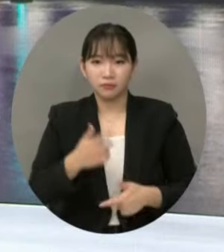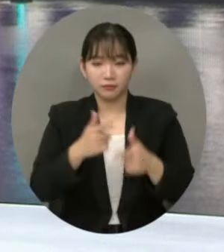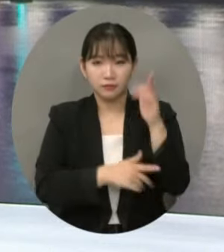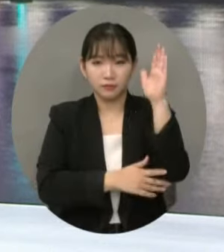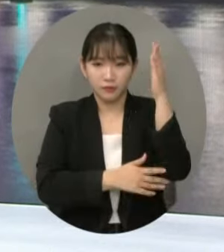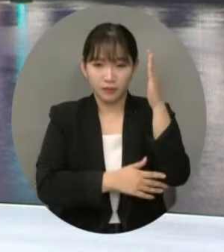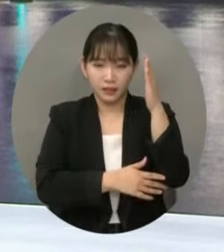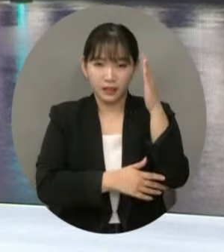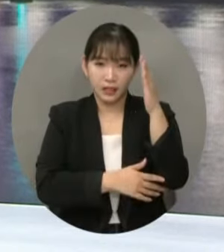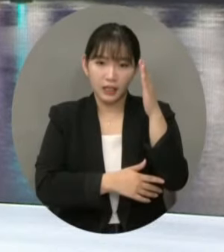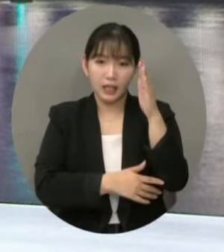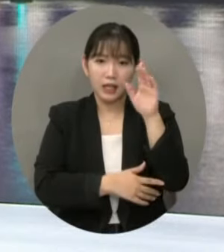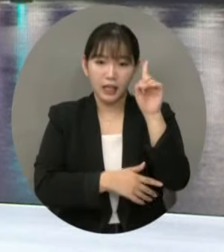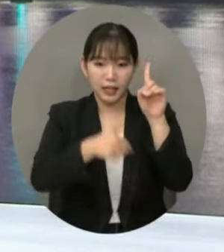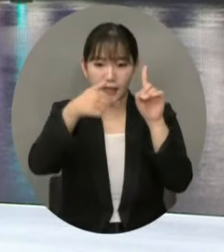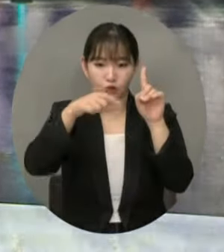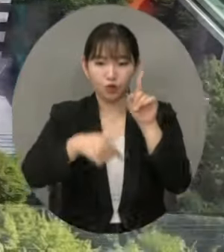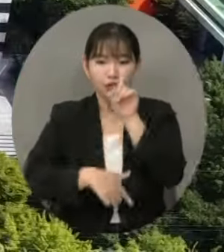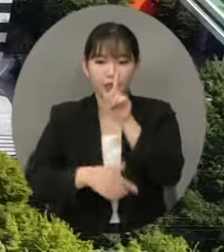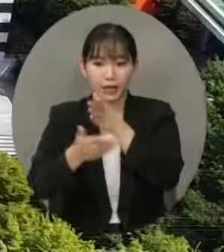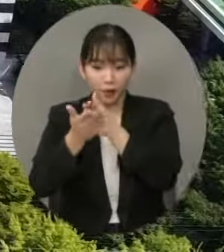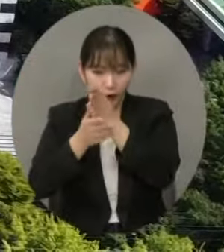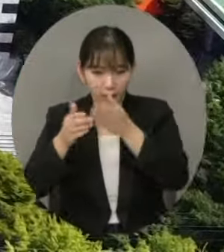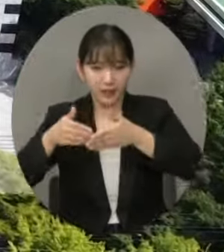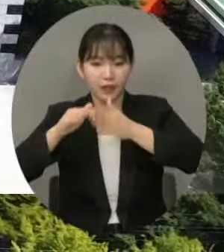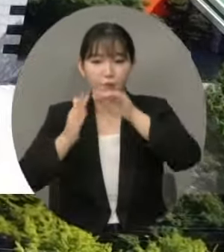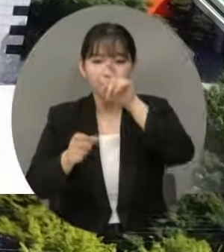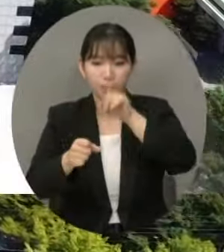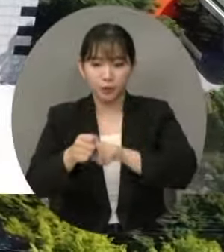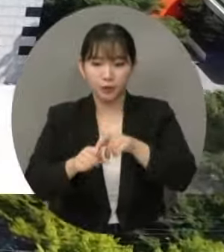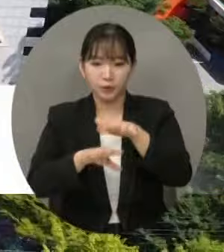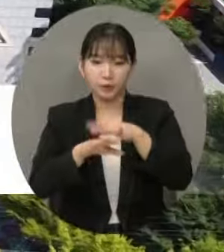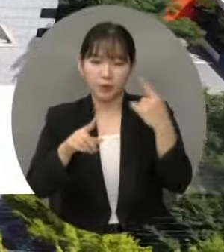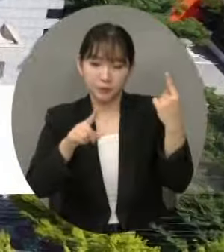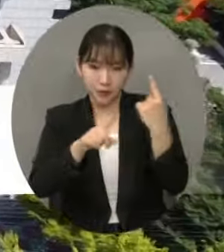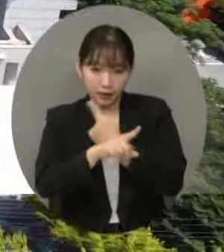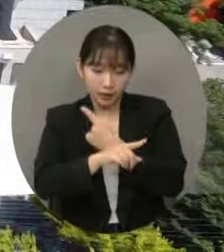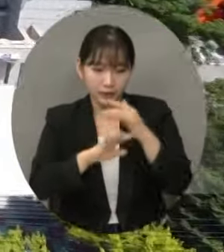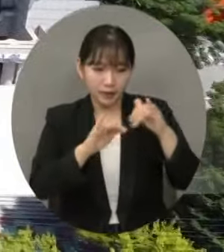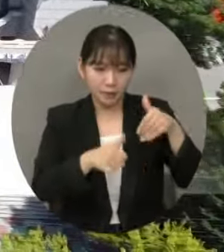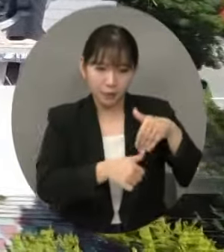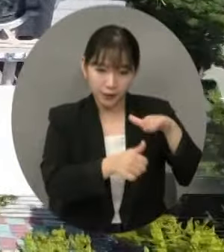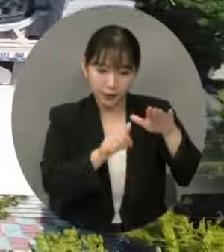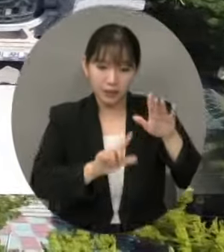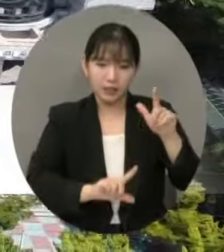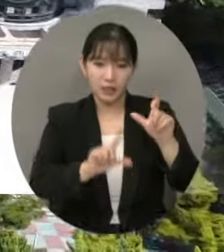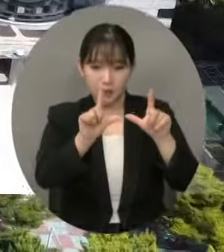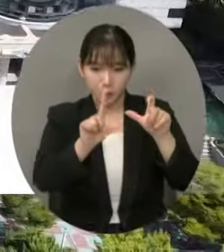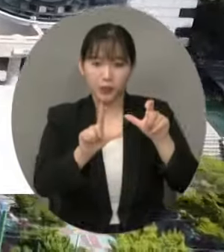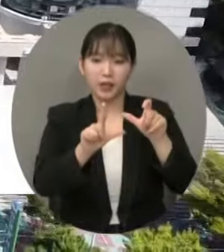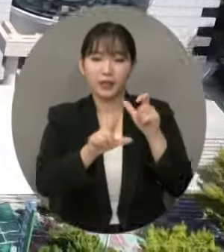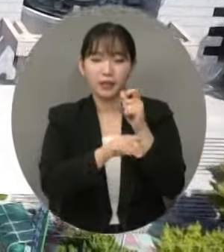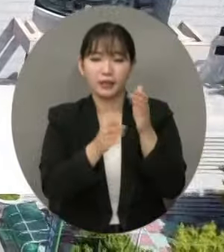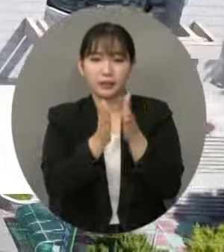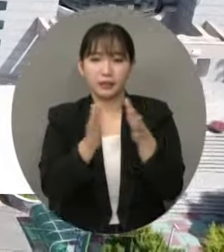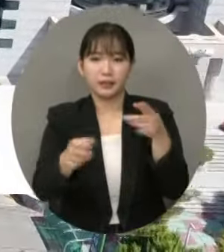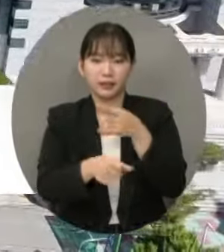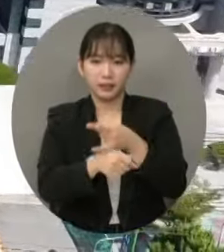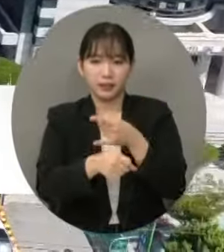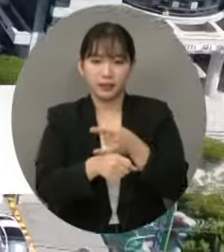목포시가 일국 일과를 신설하는 것을 골자로 하는 조직 개편과 인사 발령을 오는 15일자로